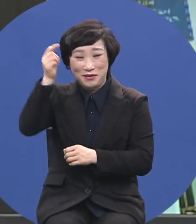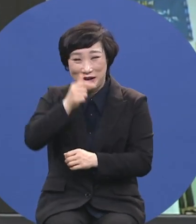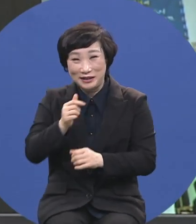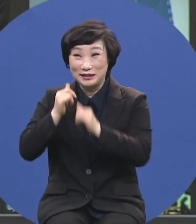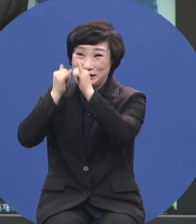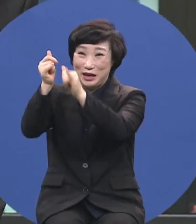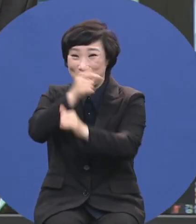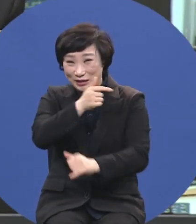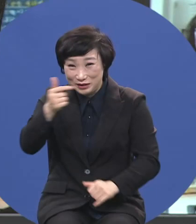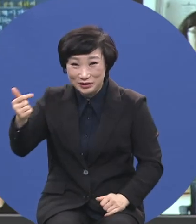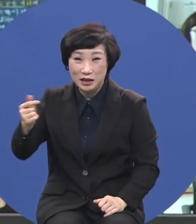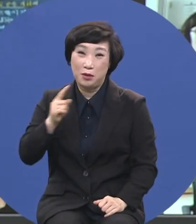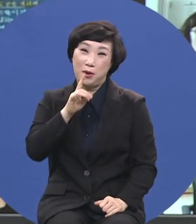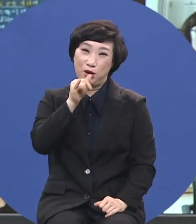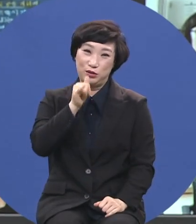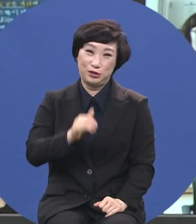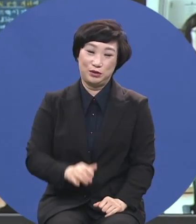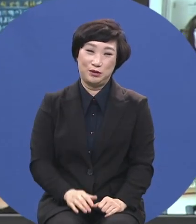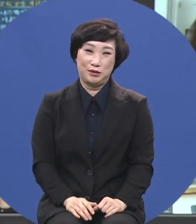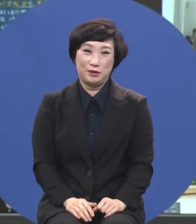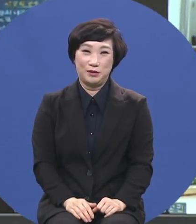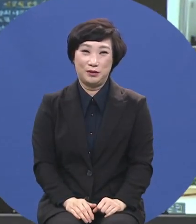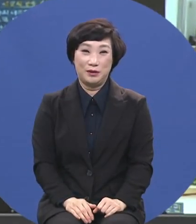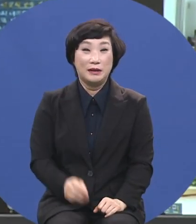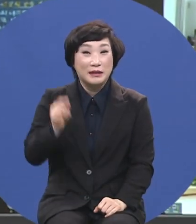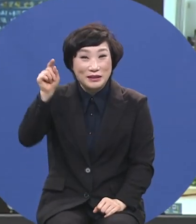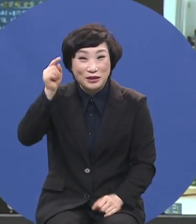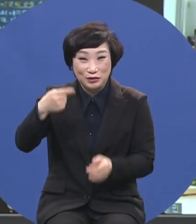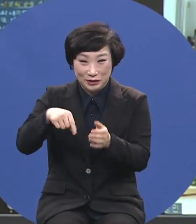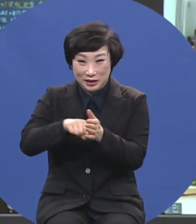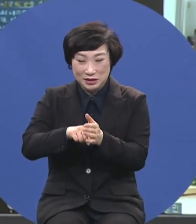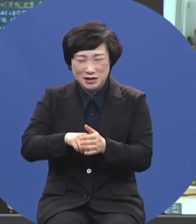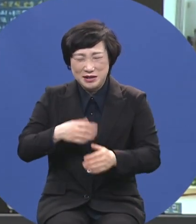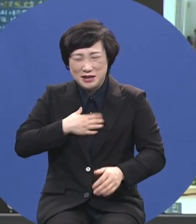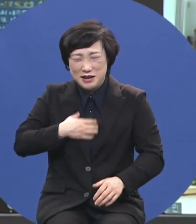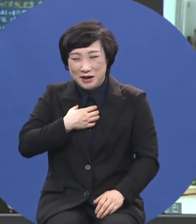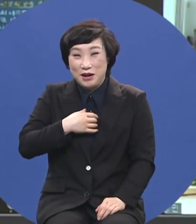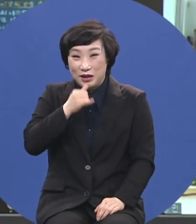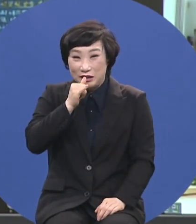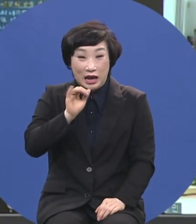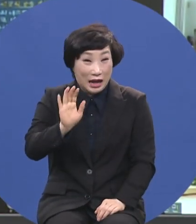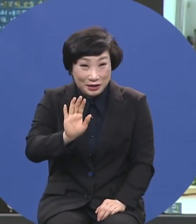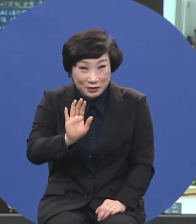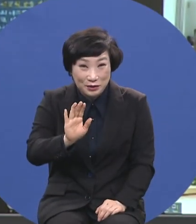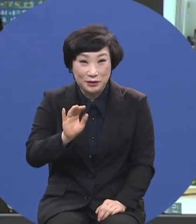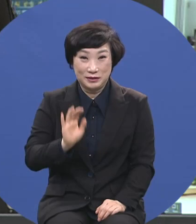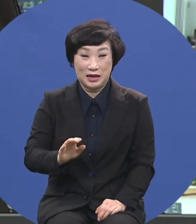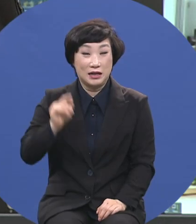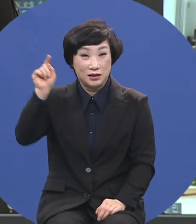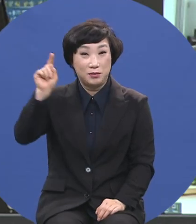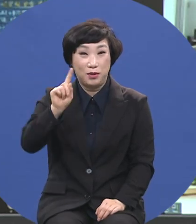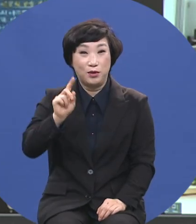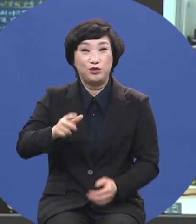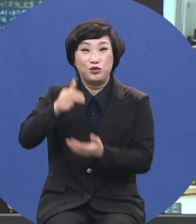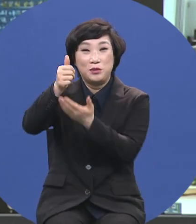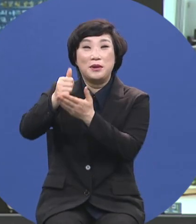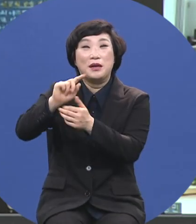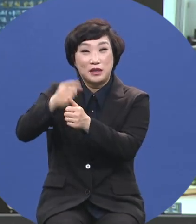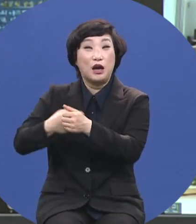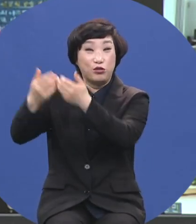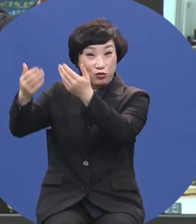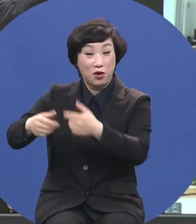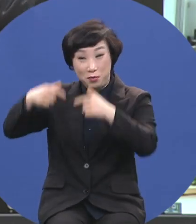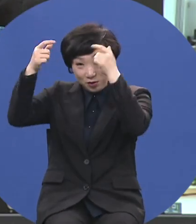영광과 상에 충만하냐 그 말이야. 그것을 위해서 근심이 되는 것이 아니라 그건 주님이 자연히 주시는